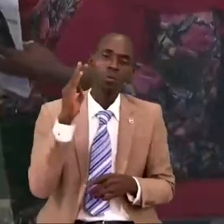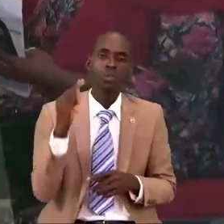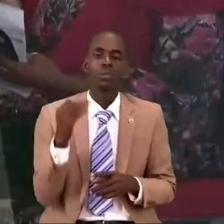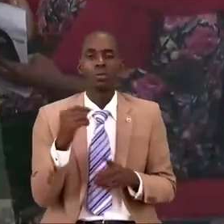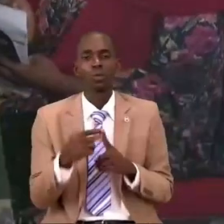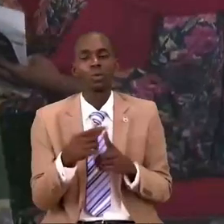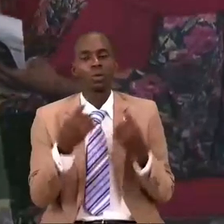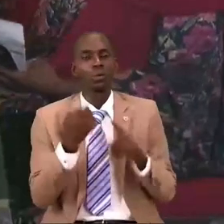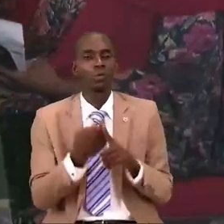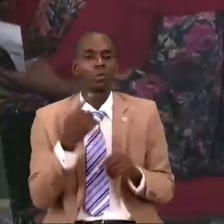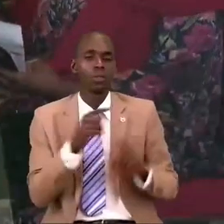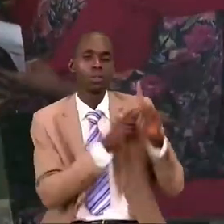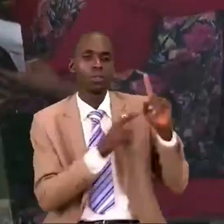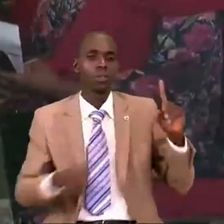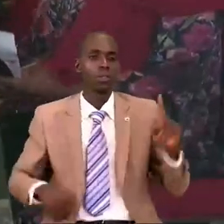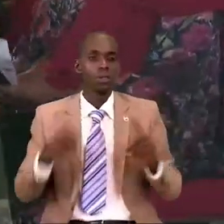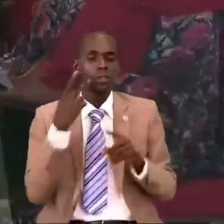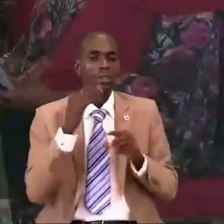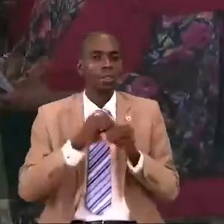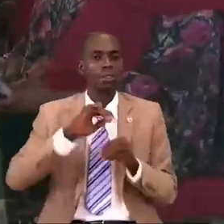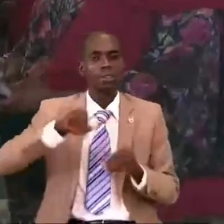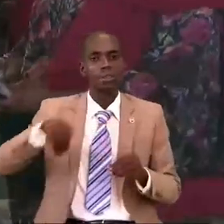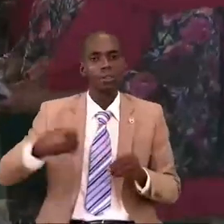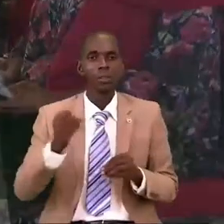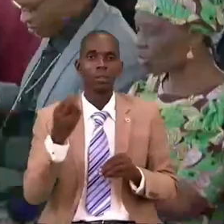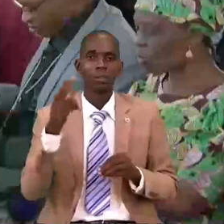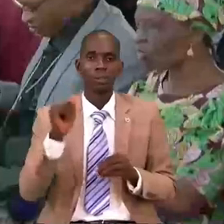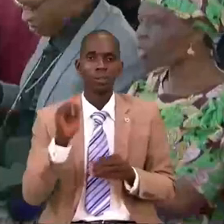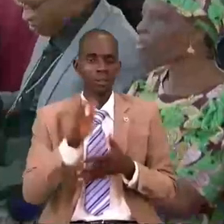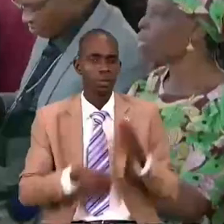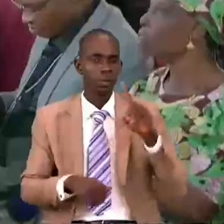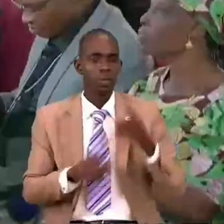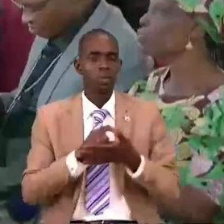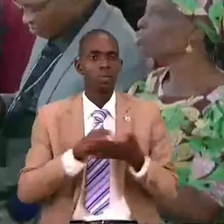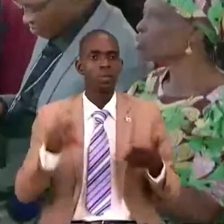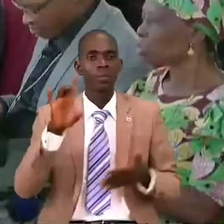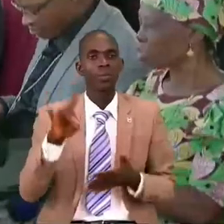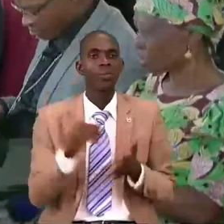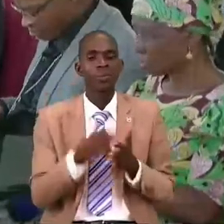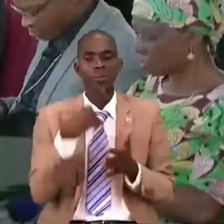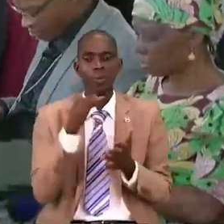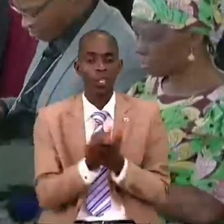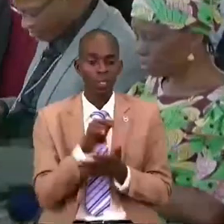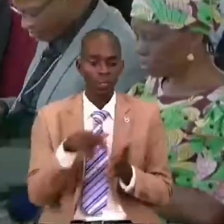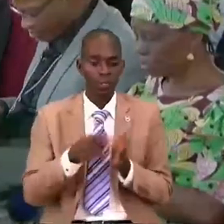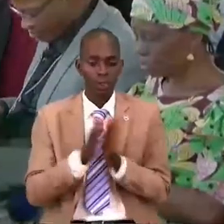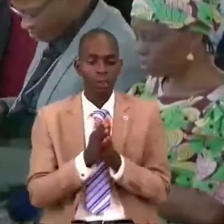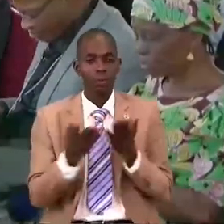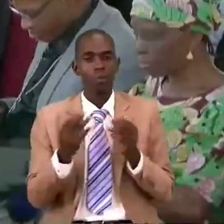dit, que ce livre de la loi ne s'éloigne point de ta bouche.